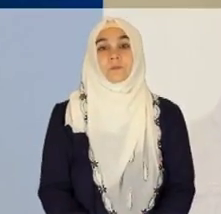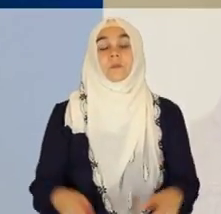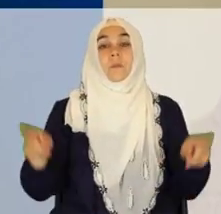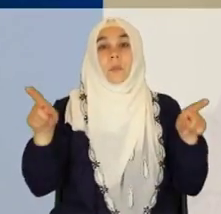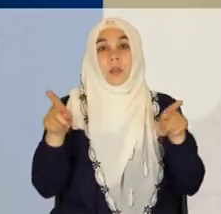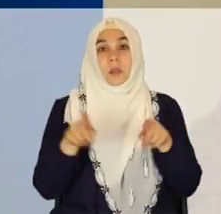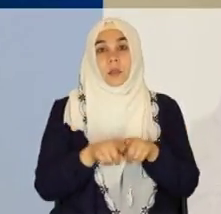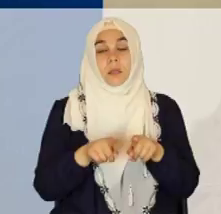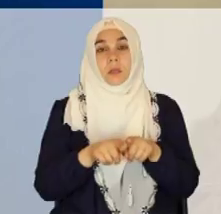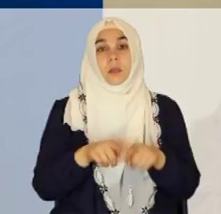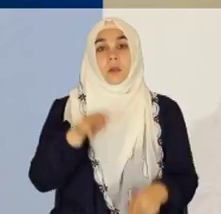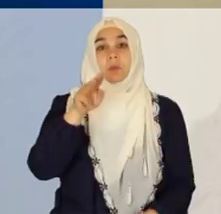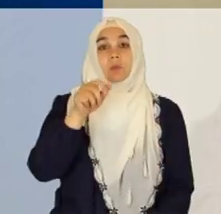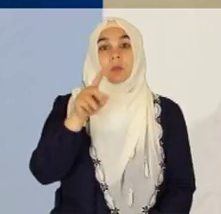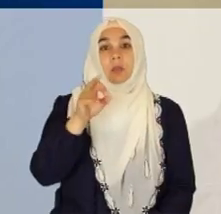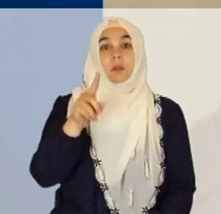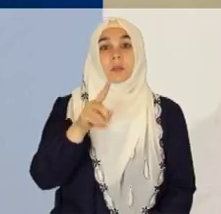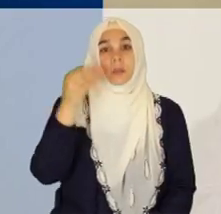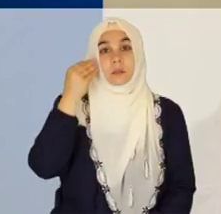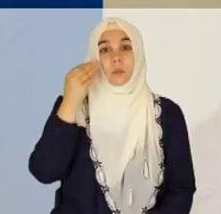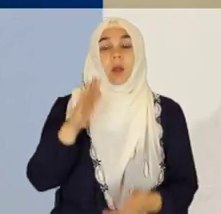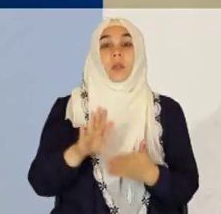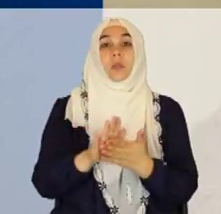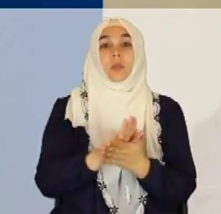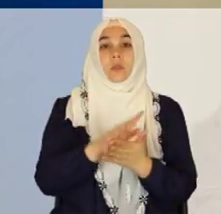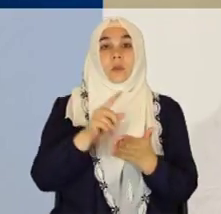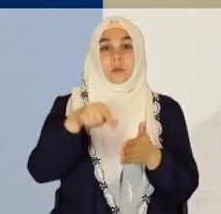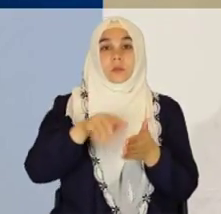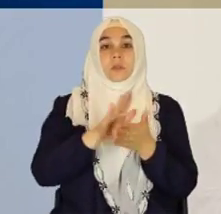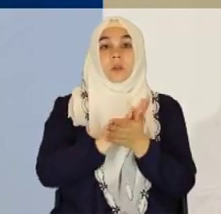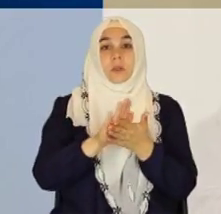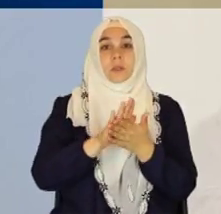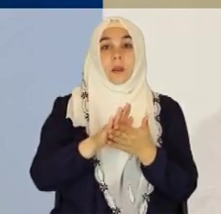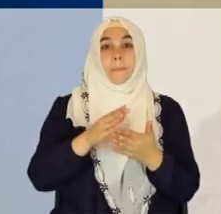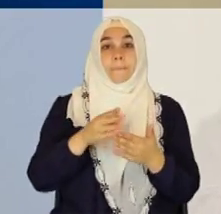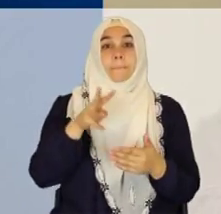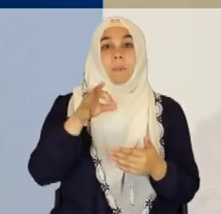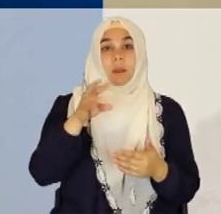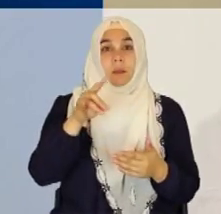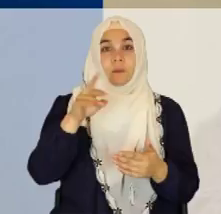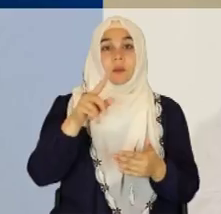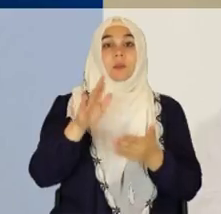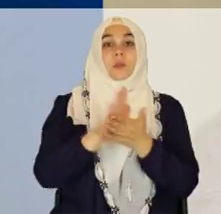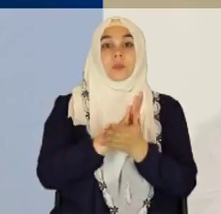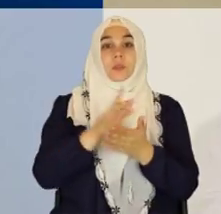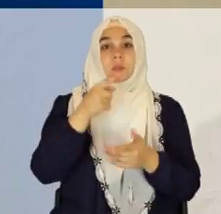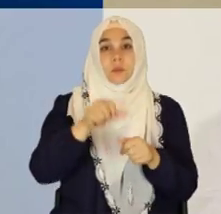Ana endi tuzakkihim, tozalaysan deb tarjima qilayotganimiz bu ma'naviy poklanishni o'ziga